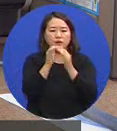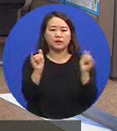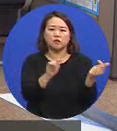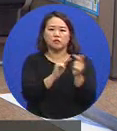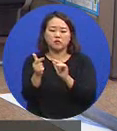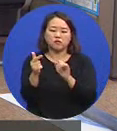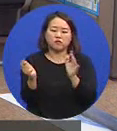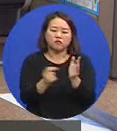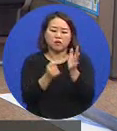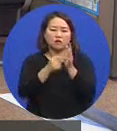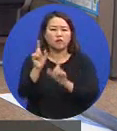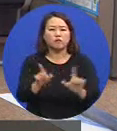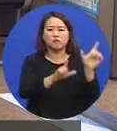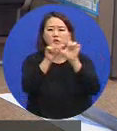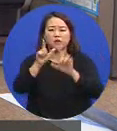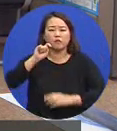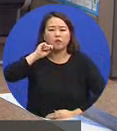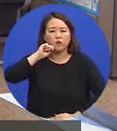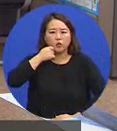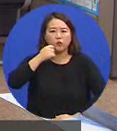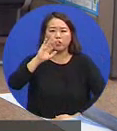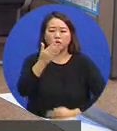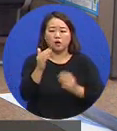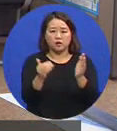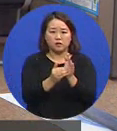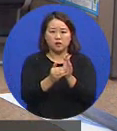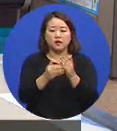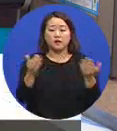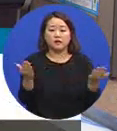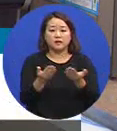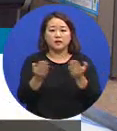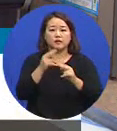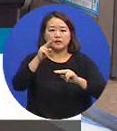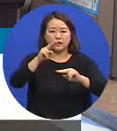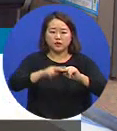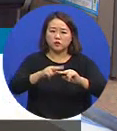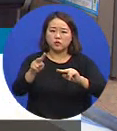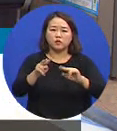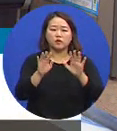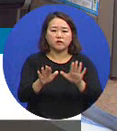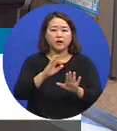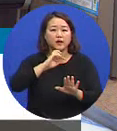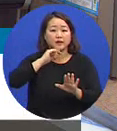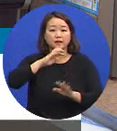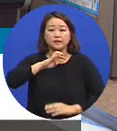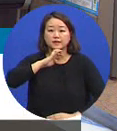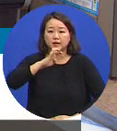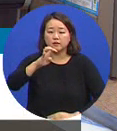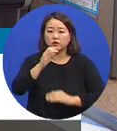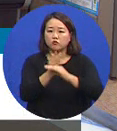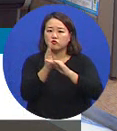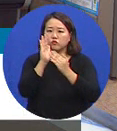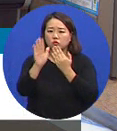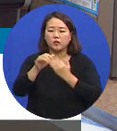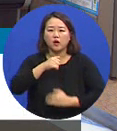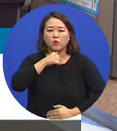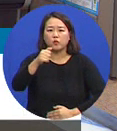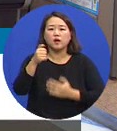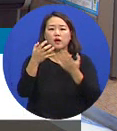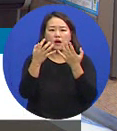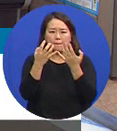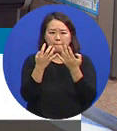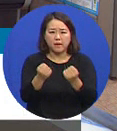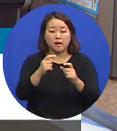당장 생계가 막막하게 됐습니다. 일자리가 이제 40대 중후반, 50대 가는데 대부분 이제